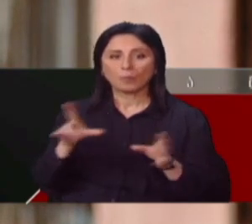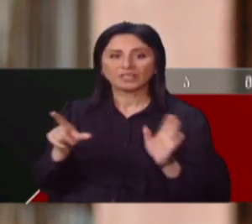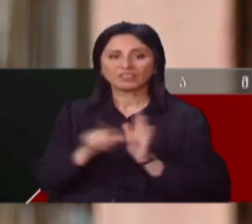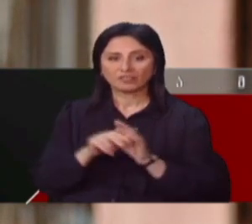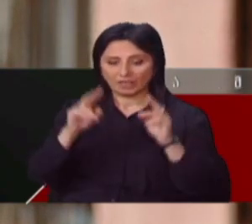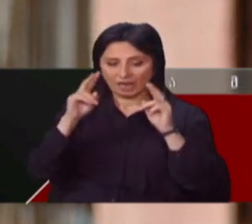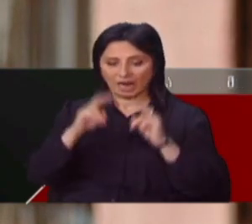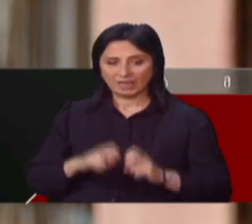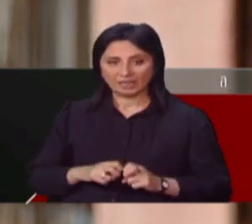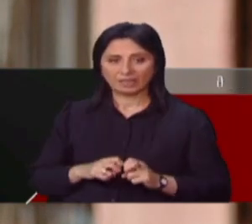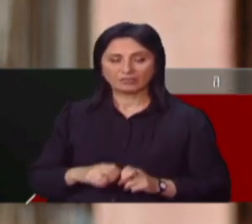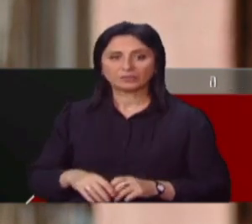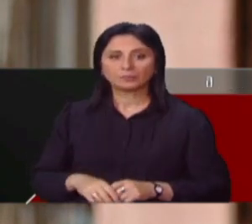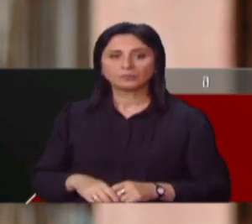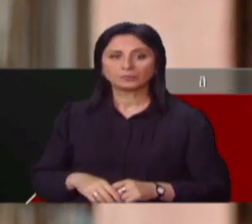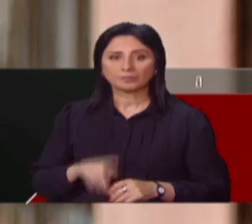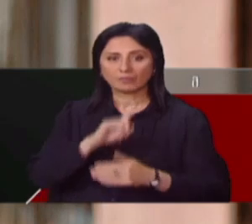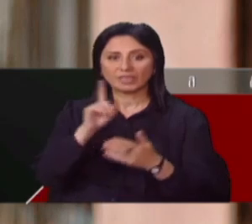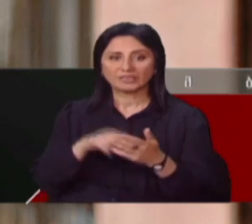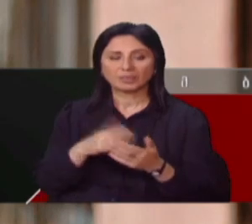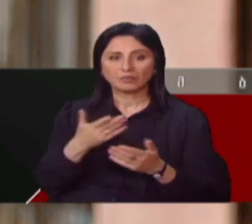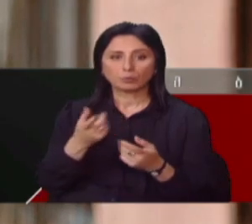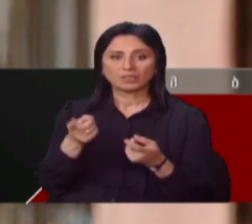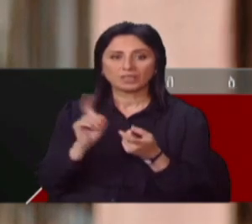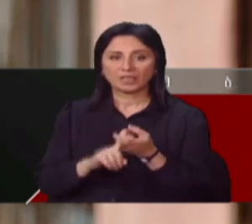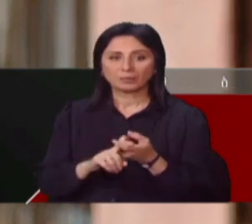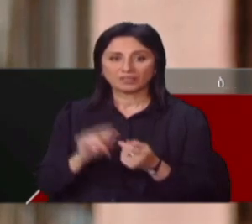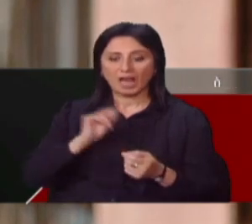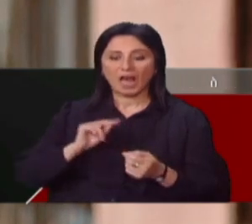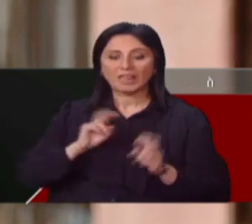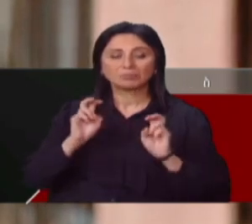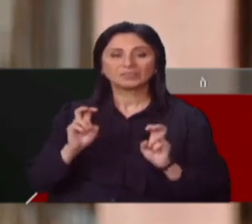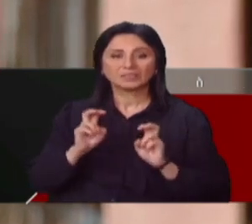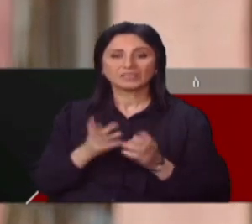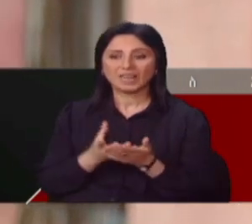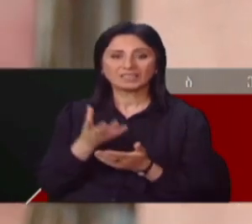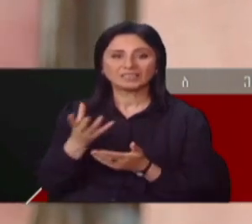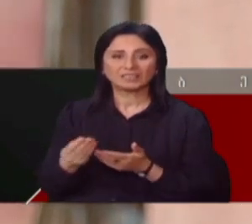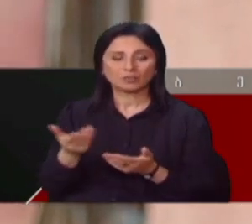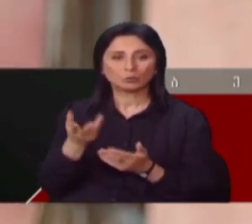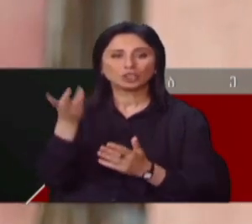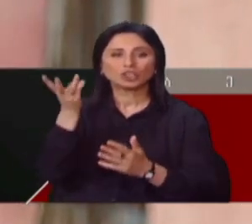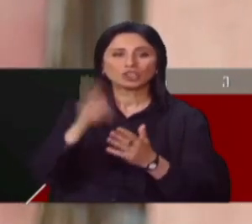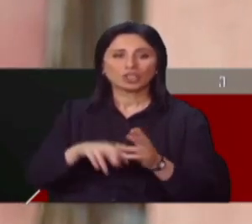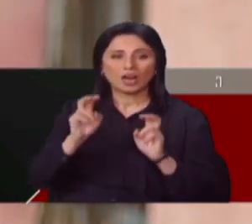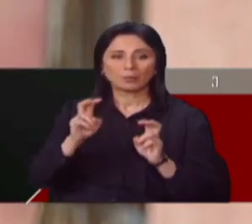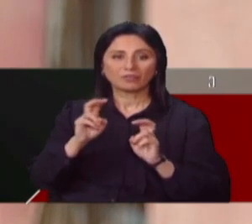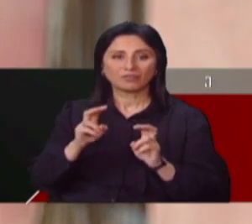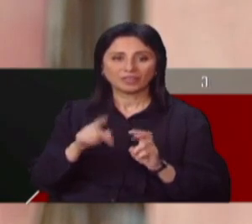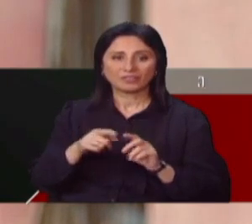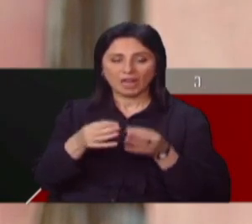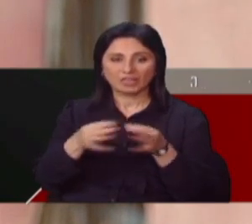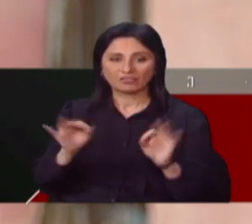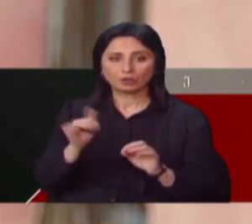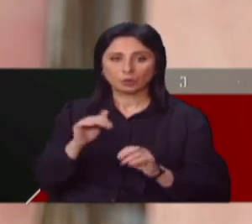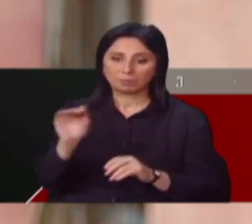ერთად განიხილავს საკითხს, რომელიც ეხება ადმინისტრაციული სახდელისაგან, ანუ ჯარიმისაგან